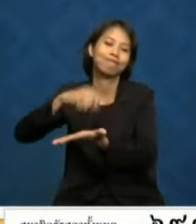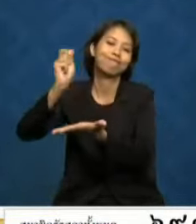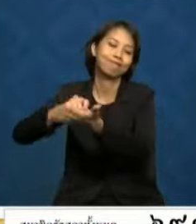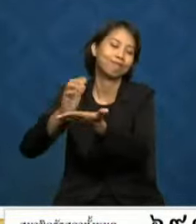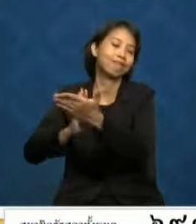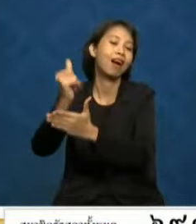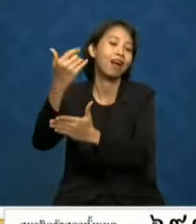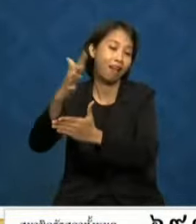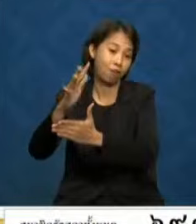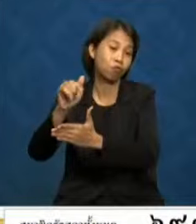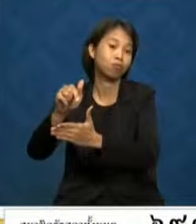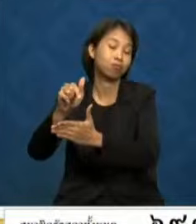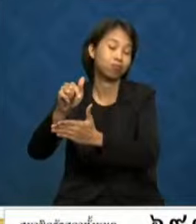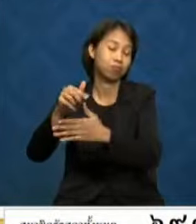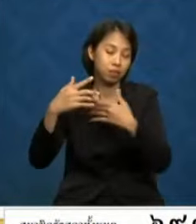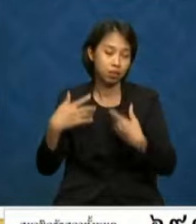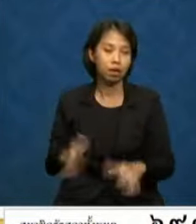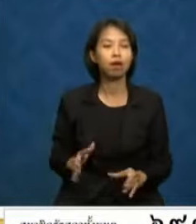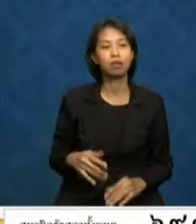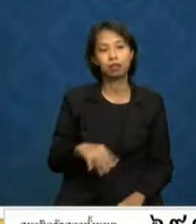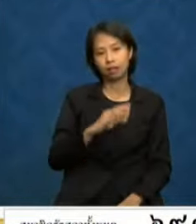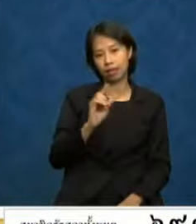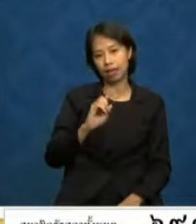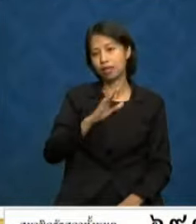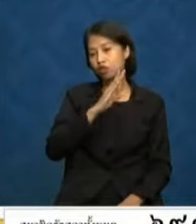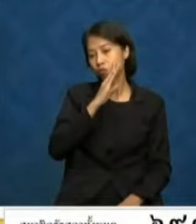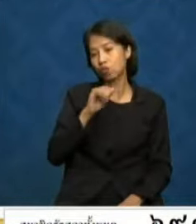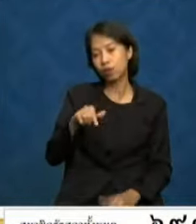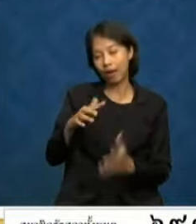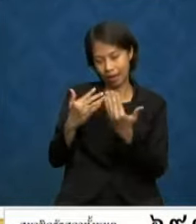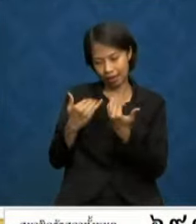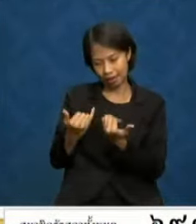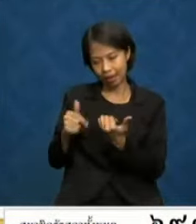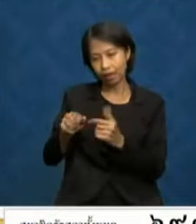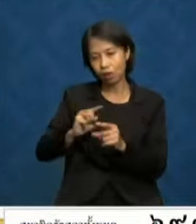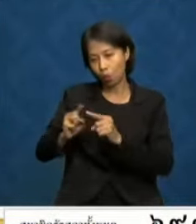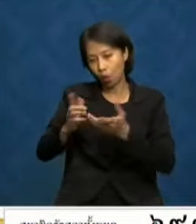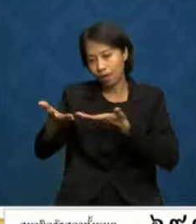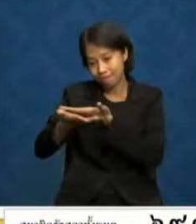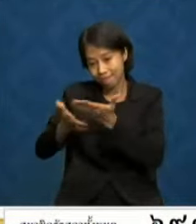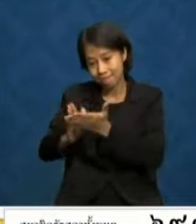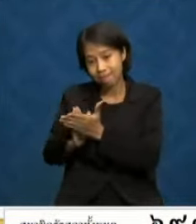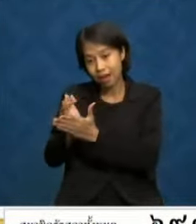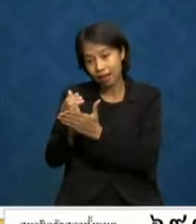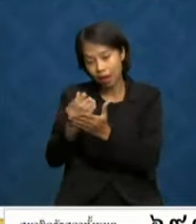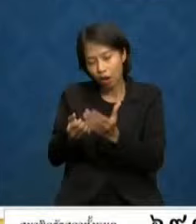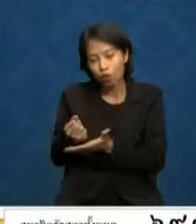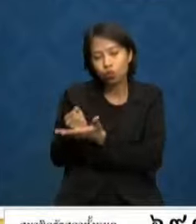นั้นถ้าเซ็นแล้วจะเพิ่มความเติบโตทางเศรษฐกิจของไทยประมาณ